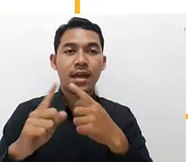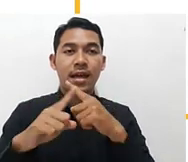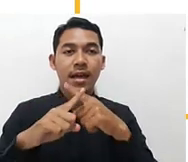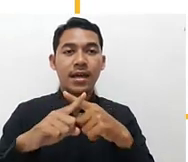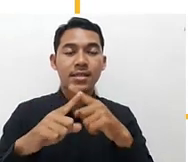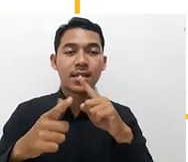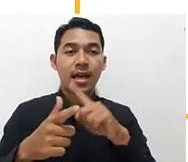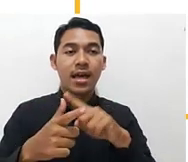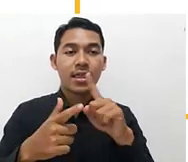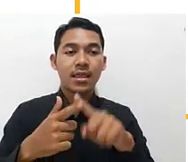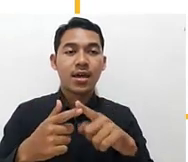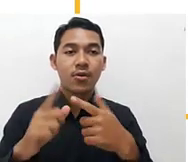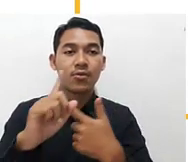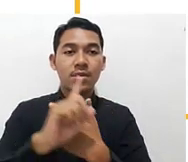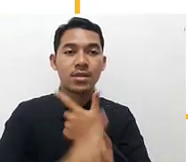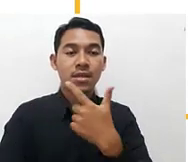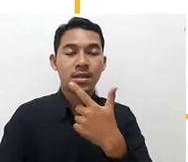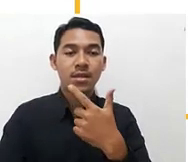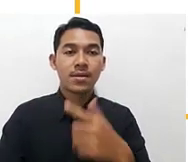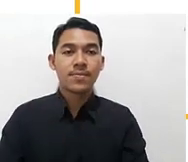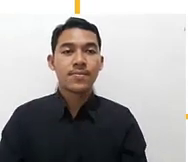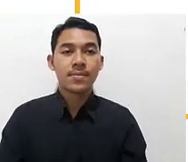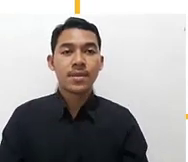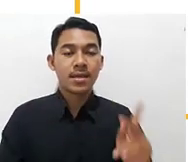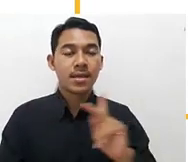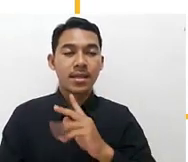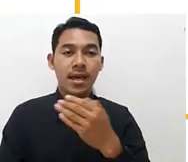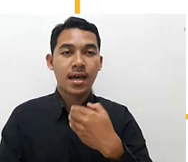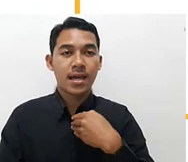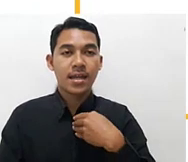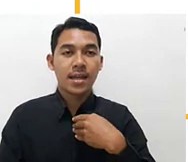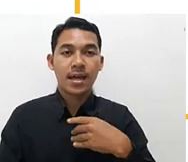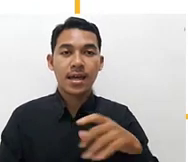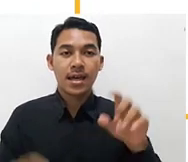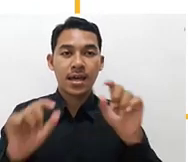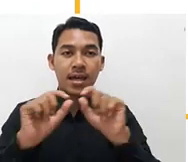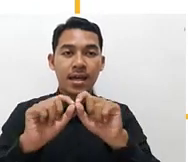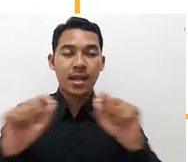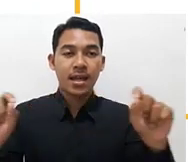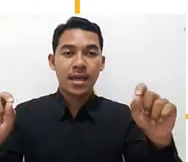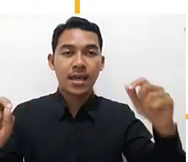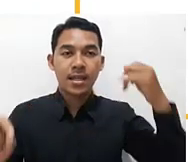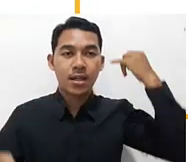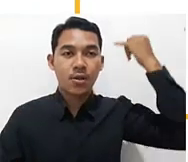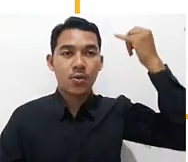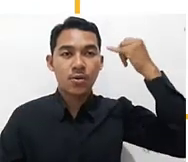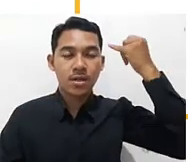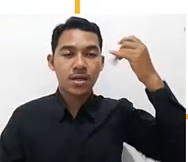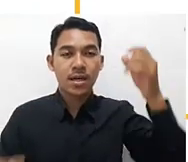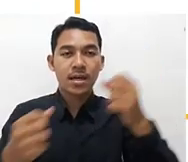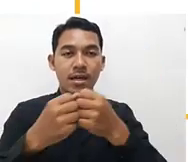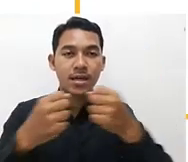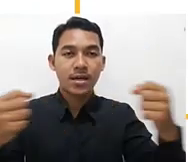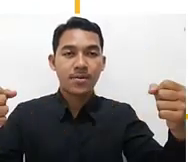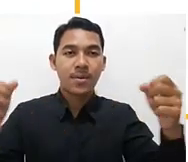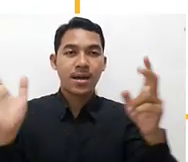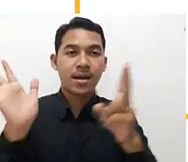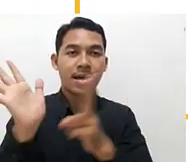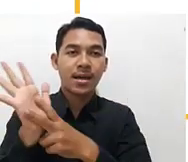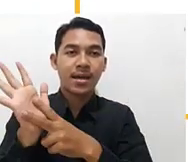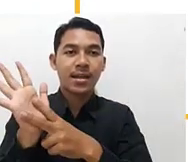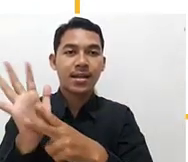asumsinya nih ya, kita punya sebuah rangkaian logika ya. Misalkan ini gerbang N ya. Ini gerbang N